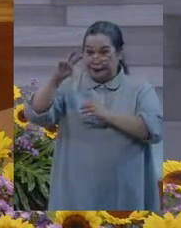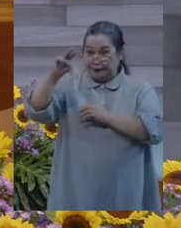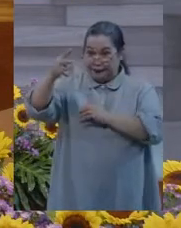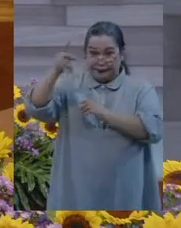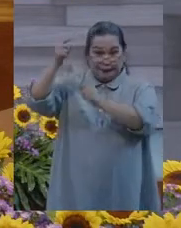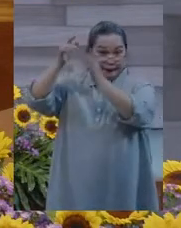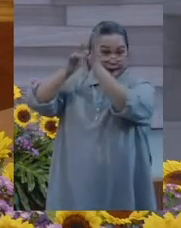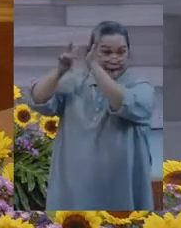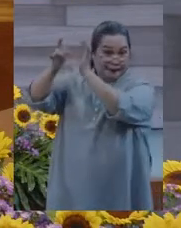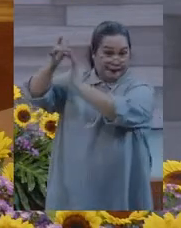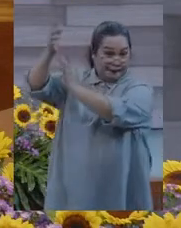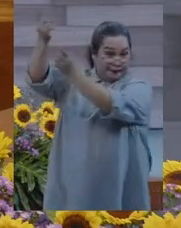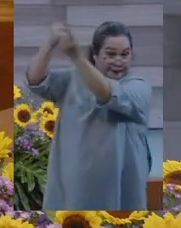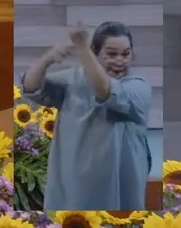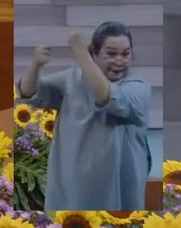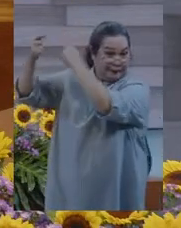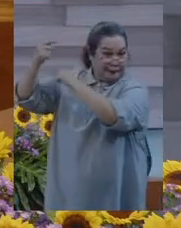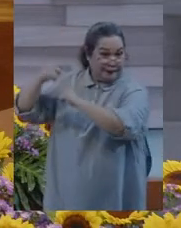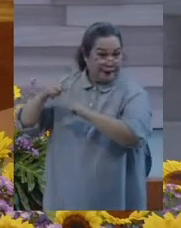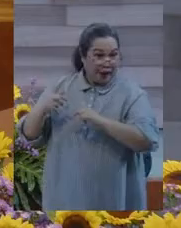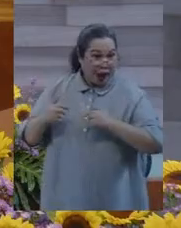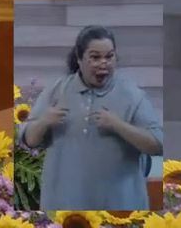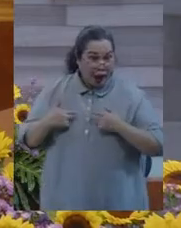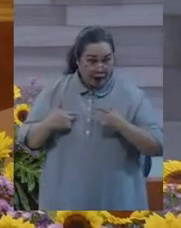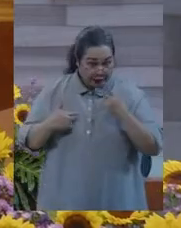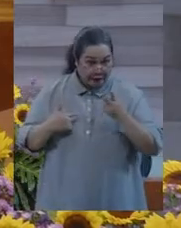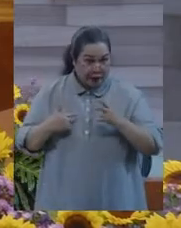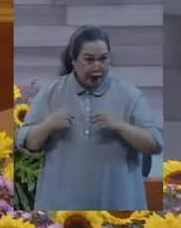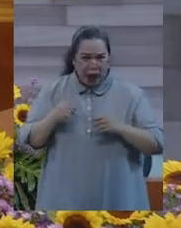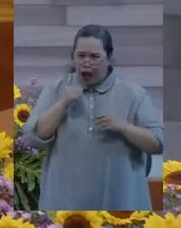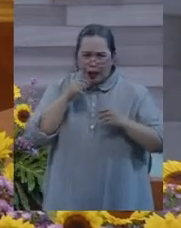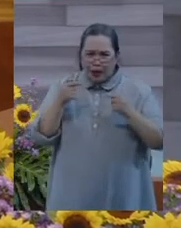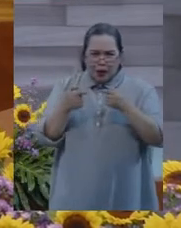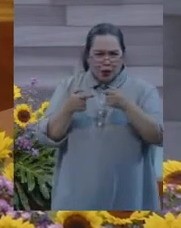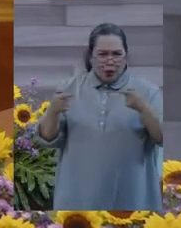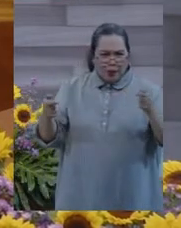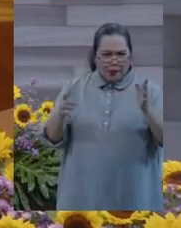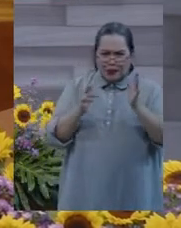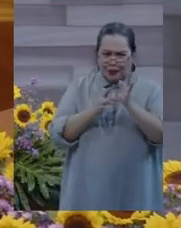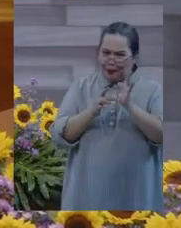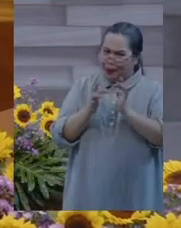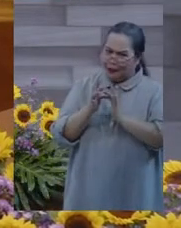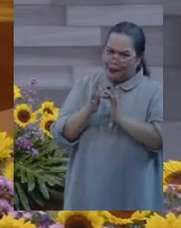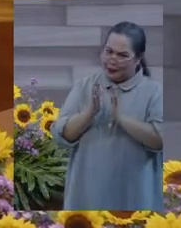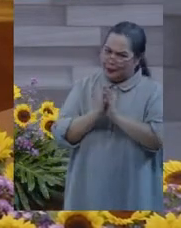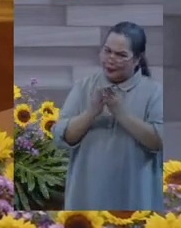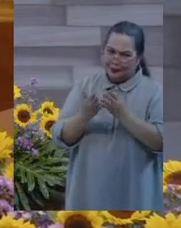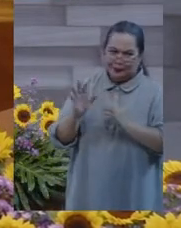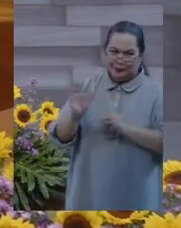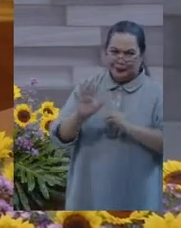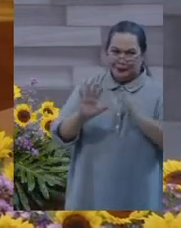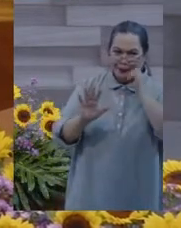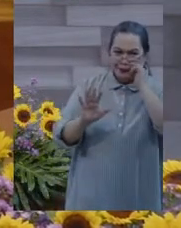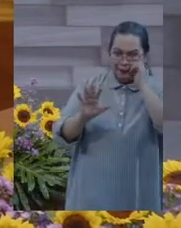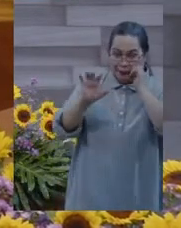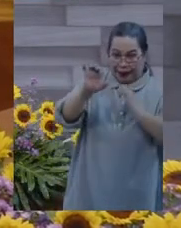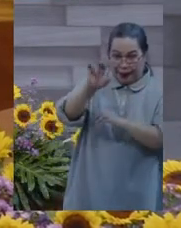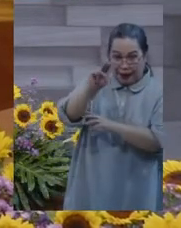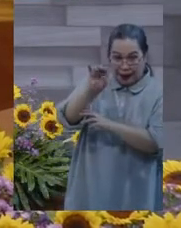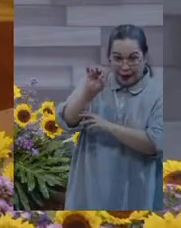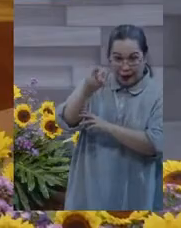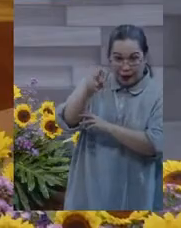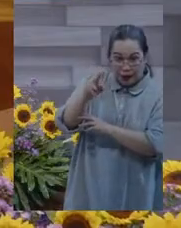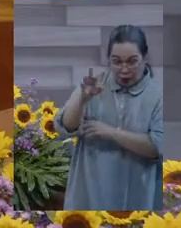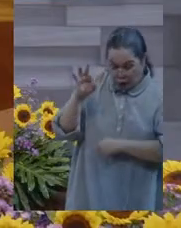ni Jesus. So, hindi siya salungat sa scripture. Ang sinasabi lang ni Enoch dito, itong